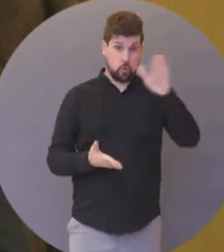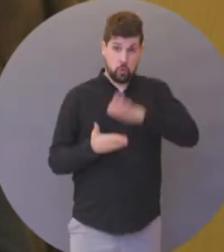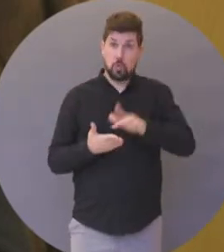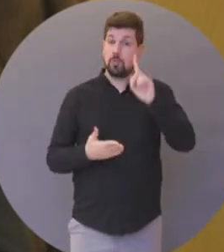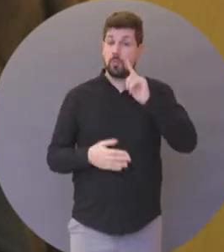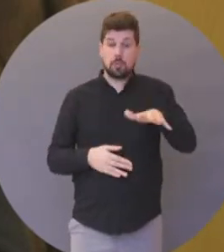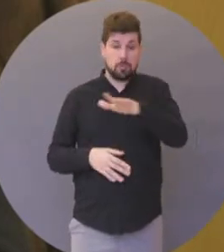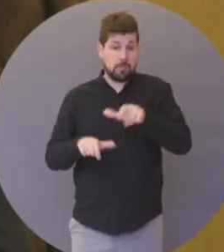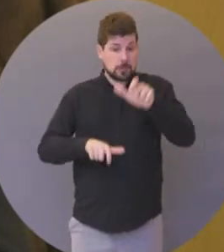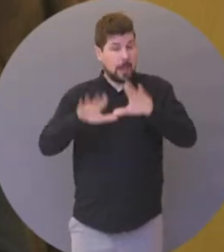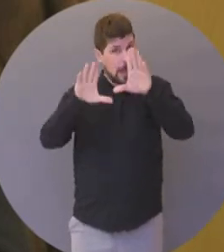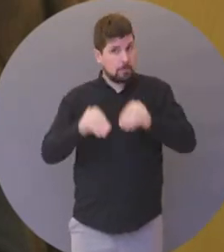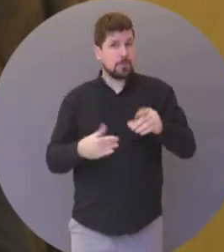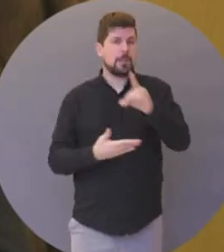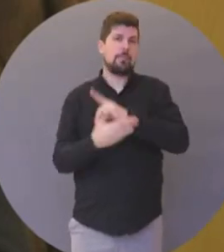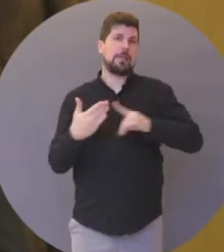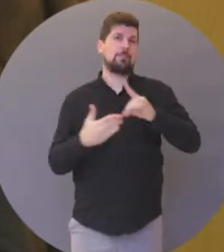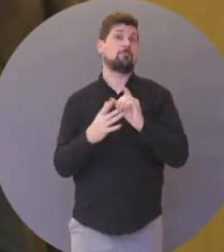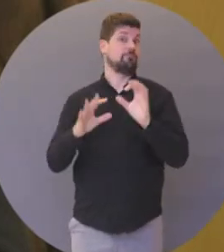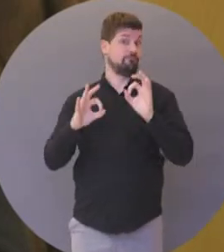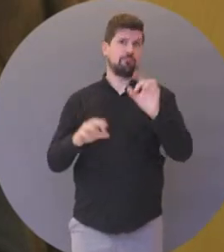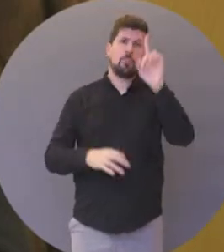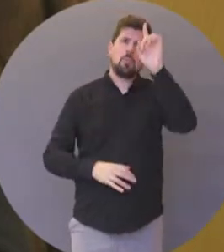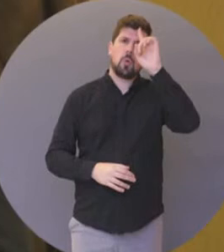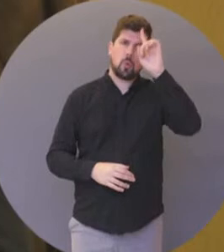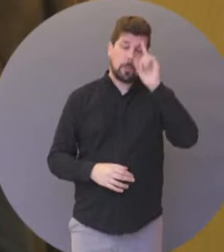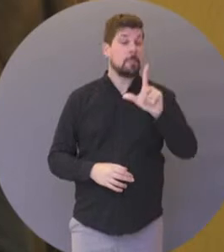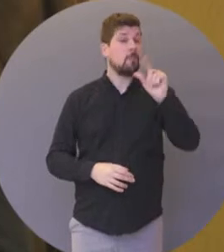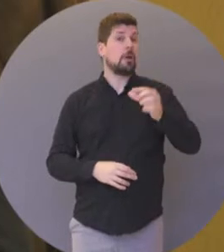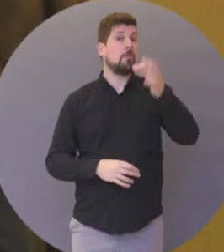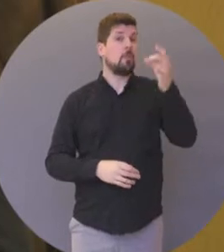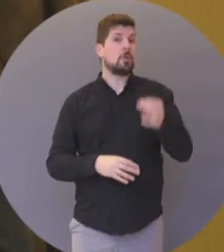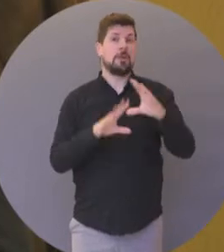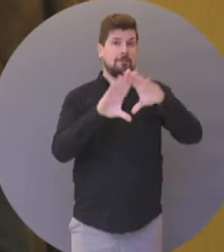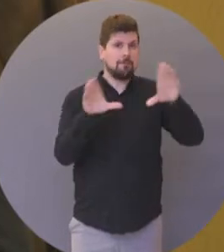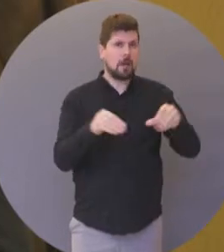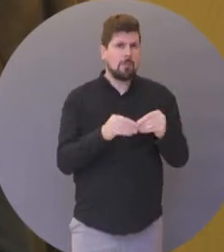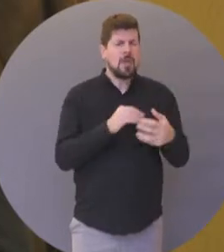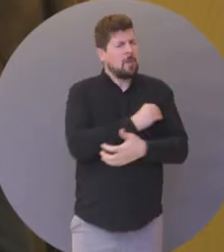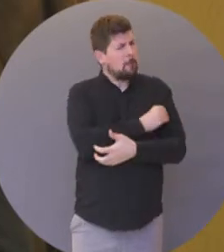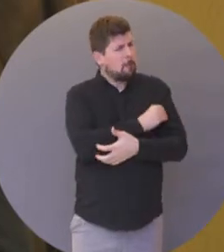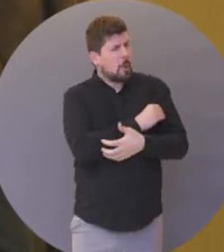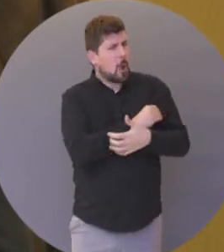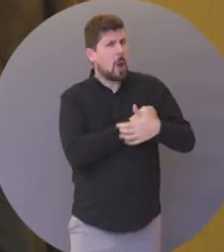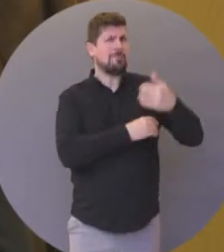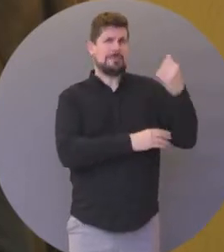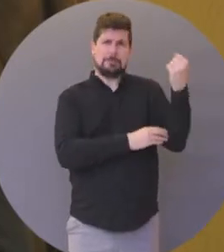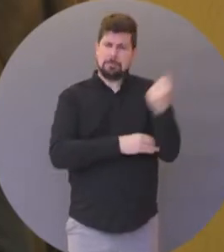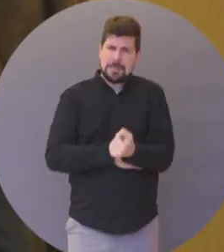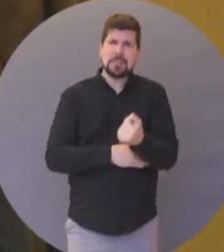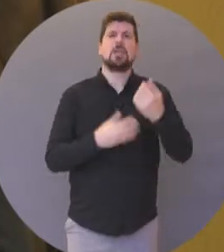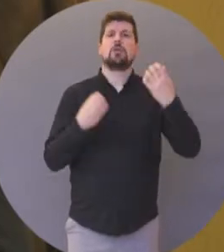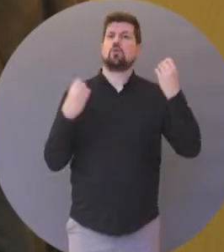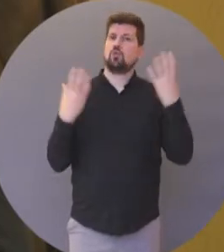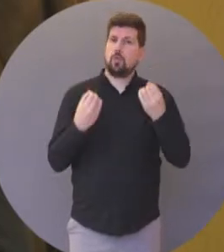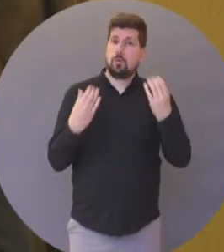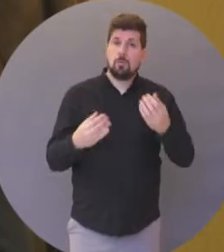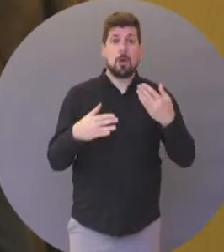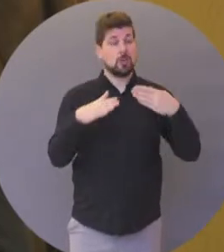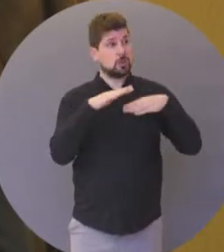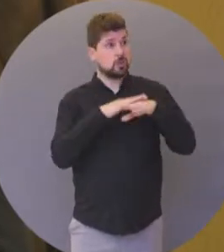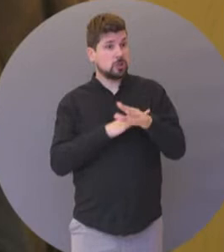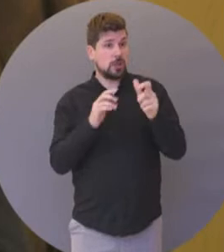notre département en effet les 20% des ménages les plus pauvres qui sont très souvent qui très souvent vivent dans des logements